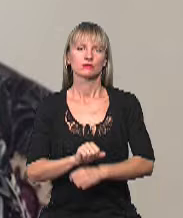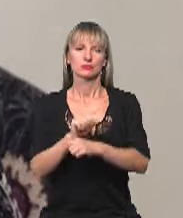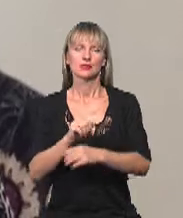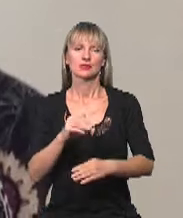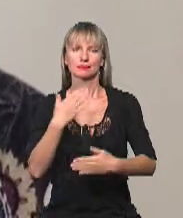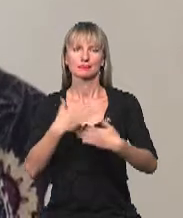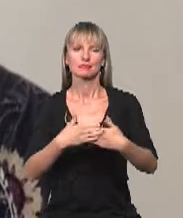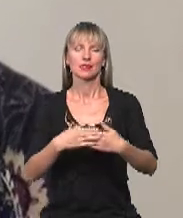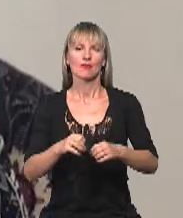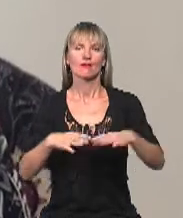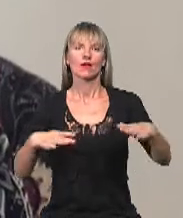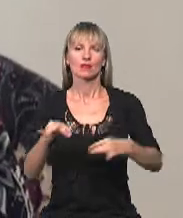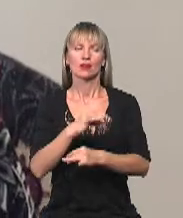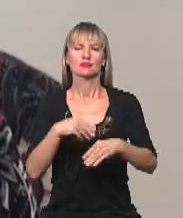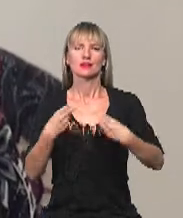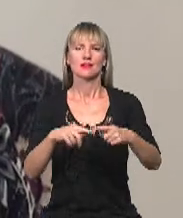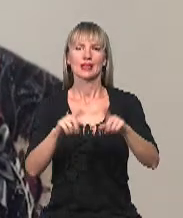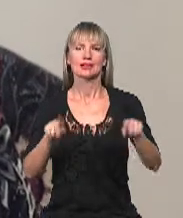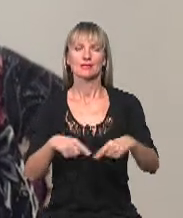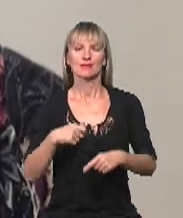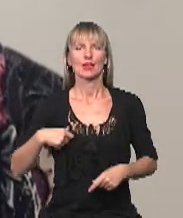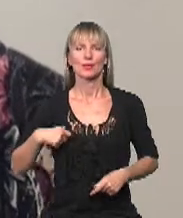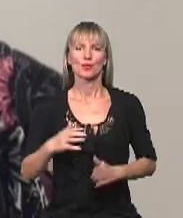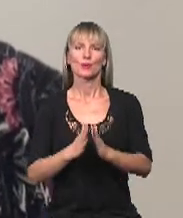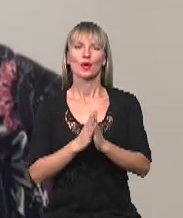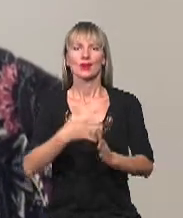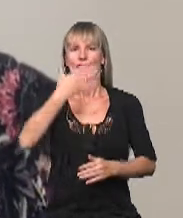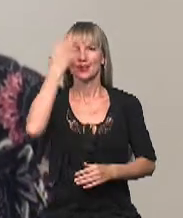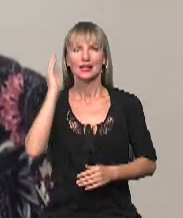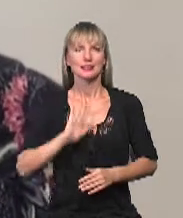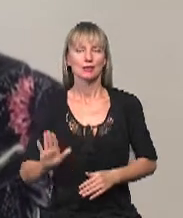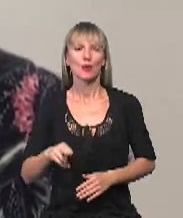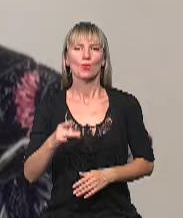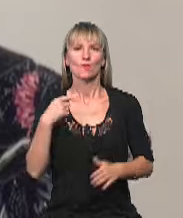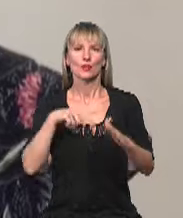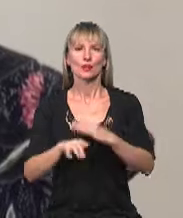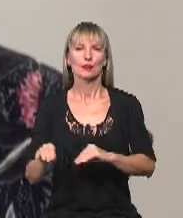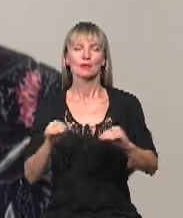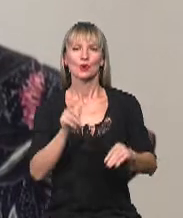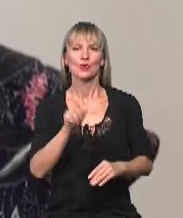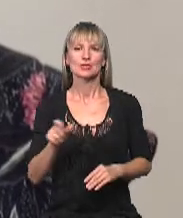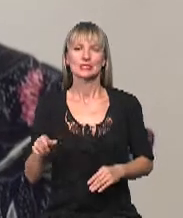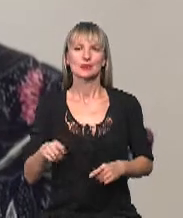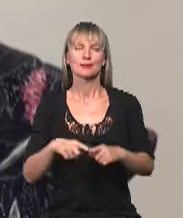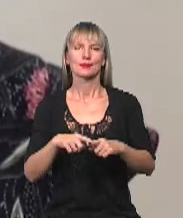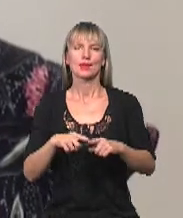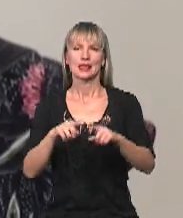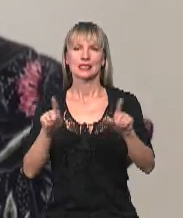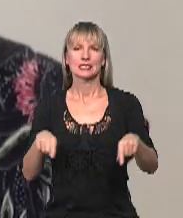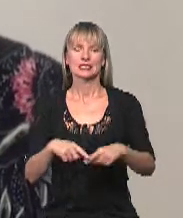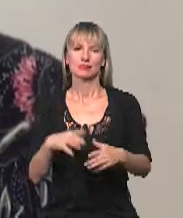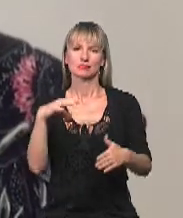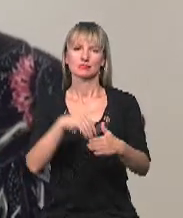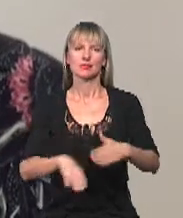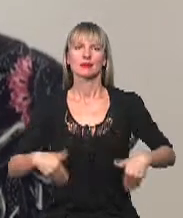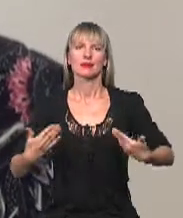Ради, роздавали листівки народним депутатам з проханням не забувати про внутрішньопереміщених осіб. Листівка містила привітання